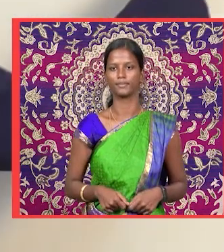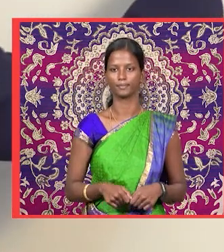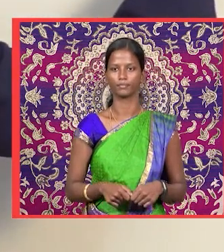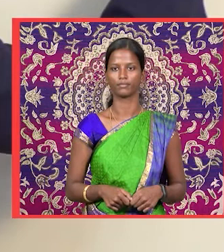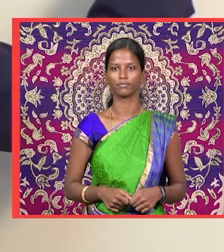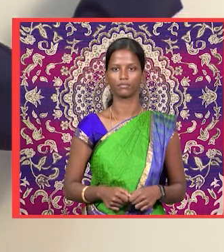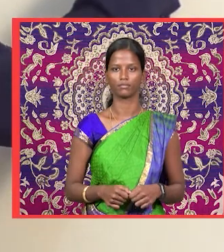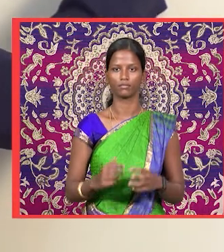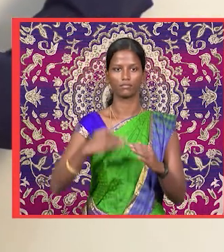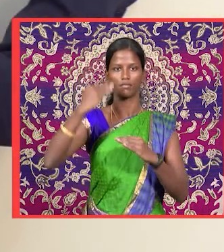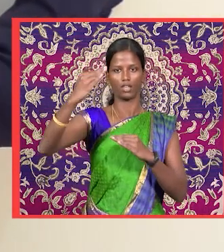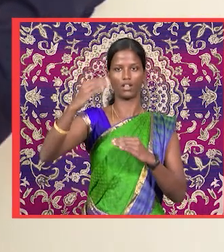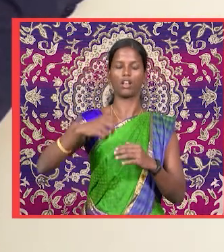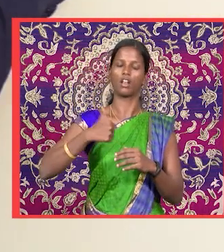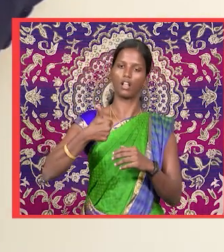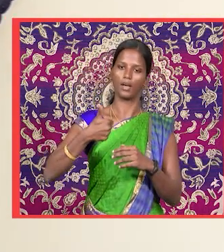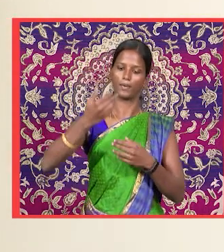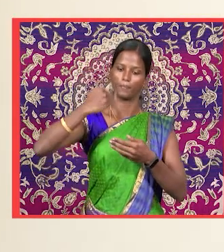அதாவது லாபம்